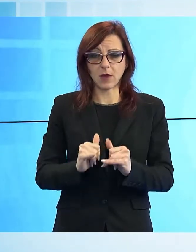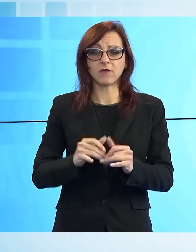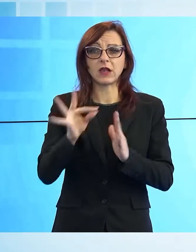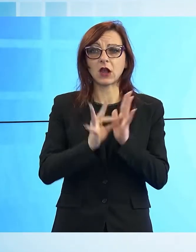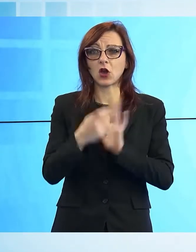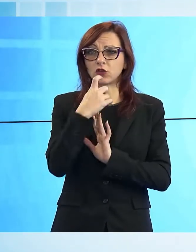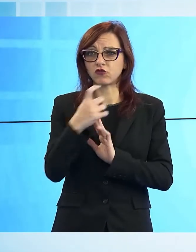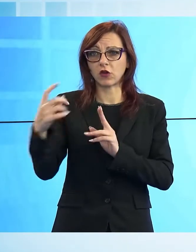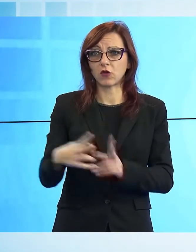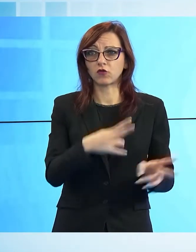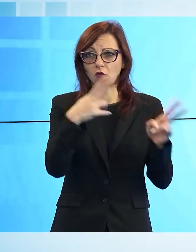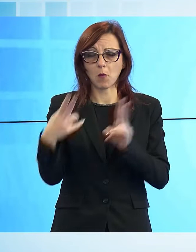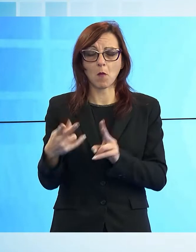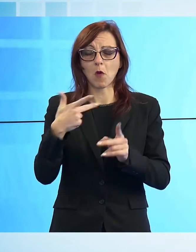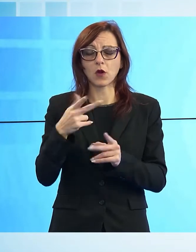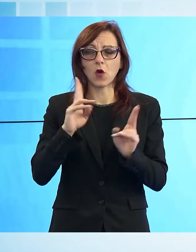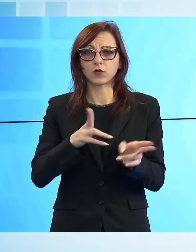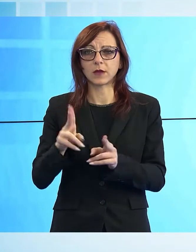trasportate all'ospedale Versilia.